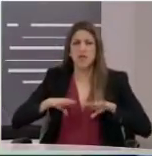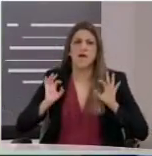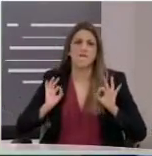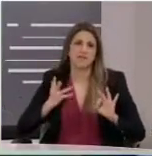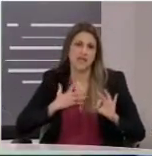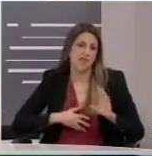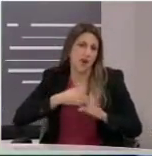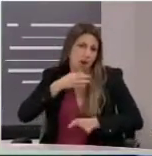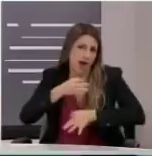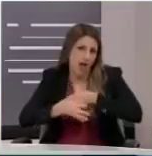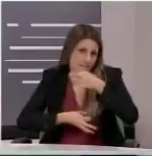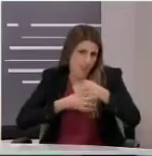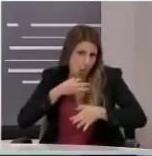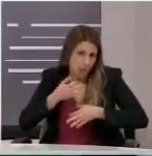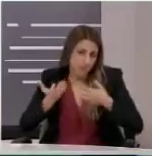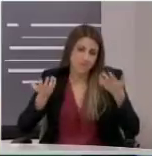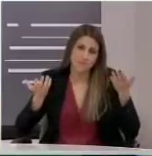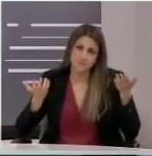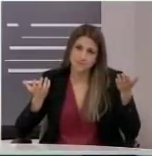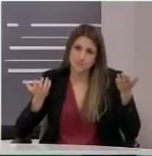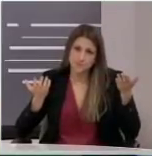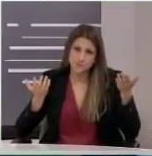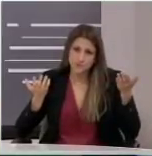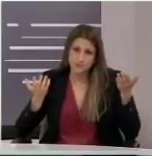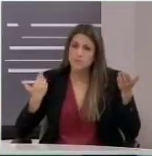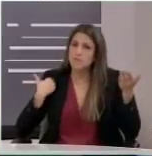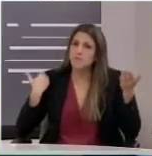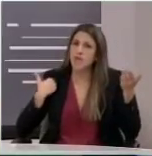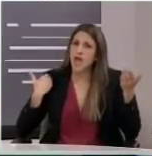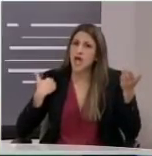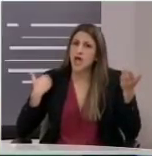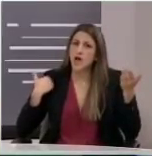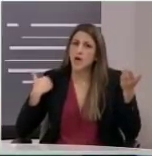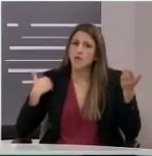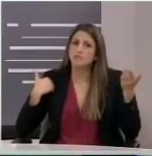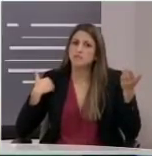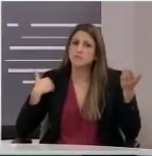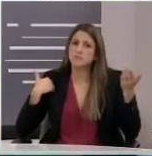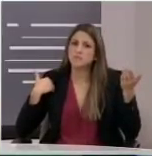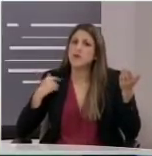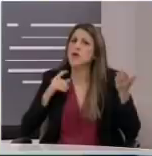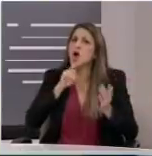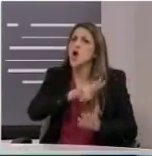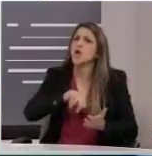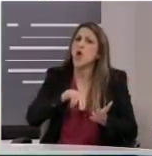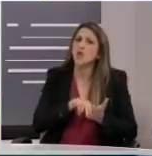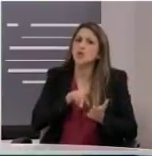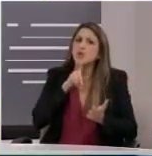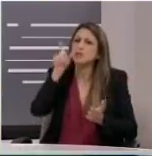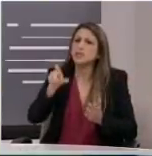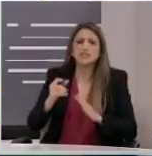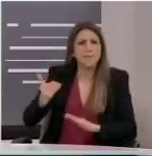θέλω να σας πω, κύριε Μητσοτάκη, ότι εγώ δεν θα μπω στον ίδιο ρόλο που εσείς πριν από λίγο